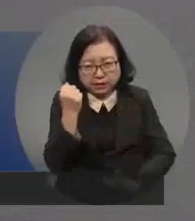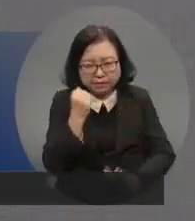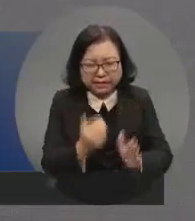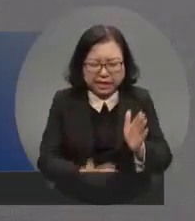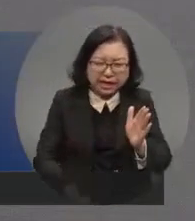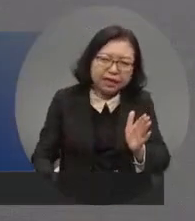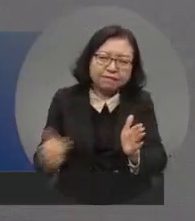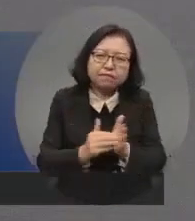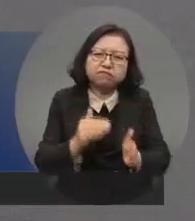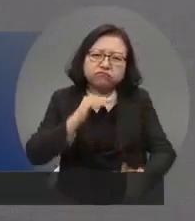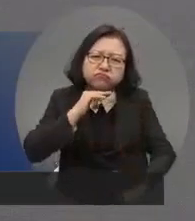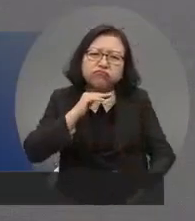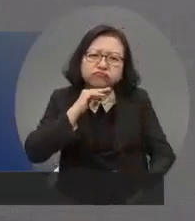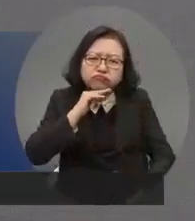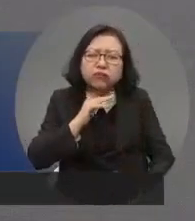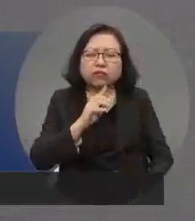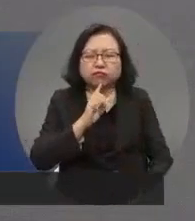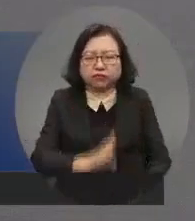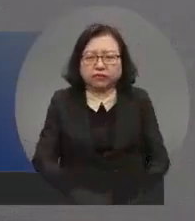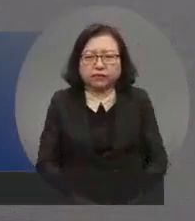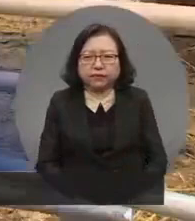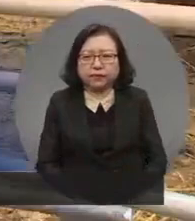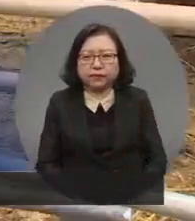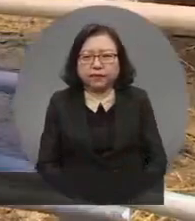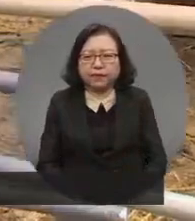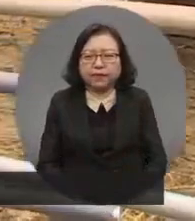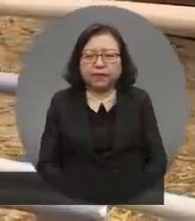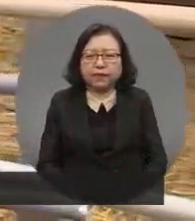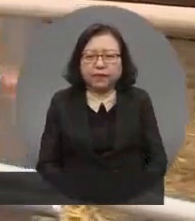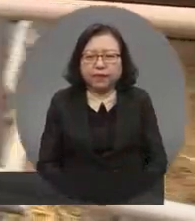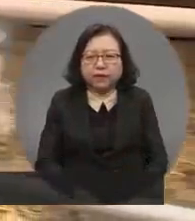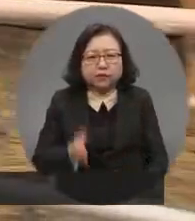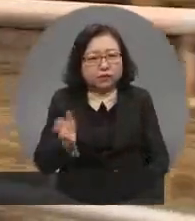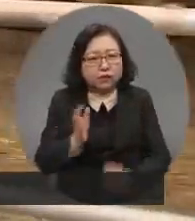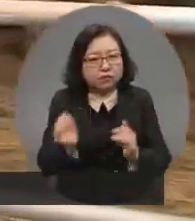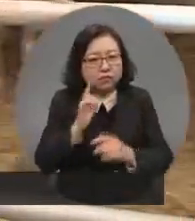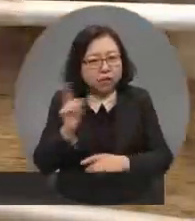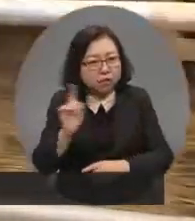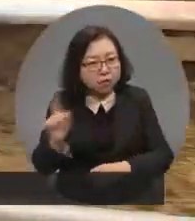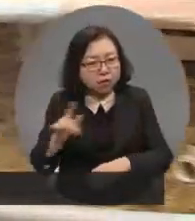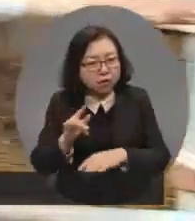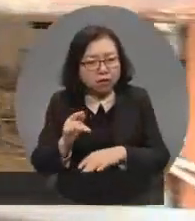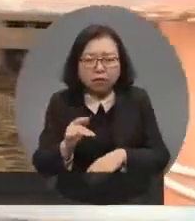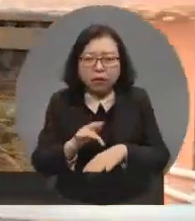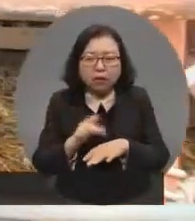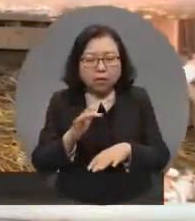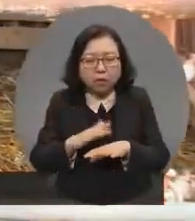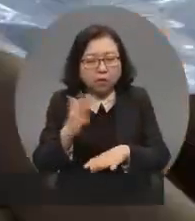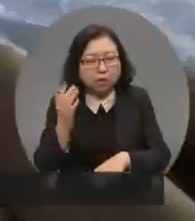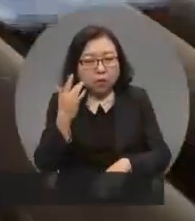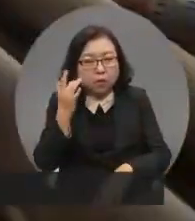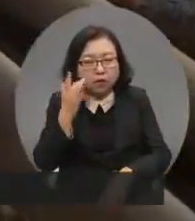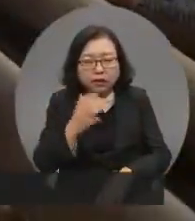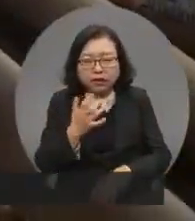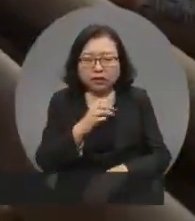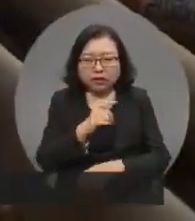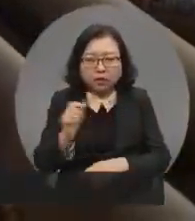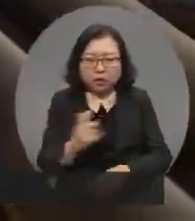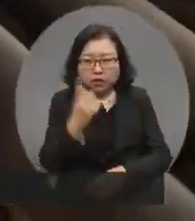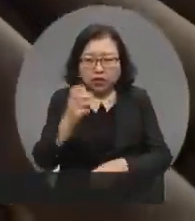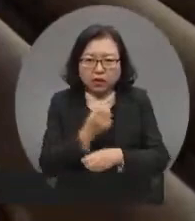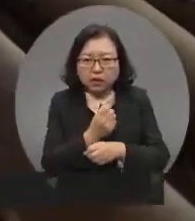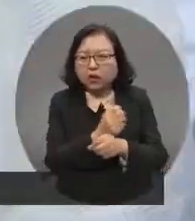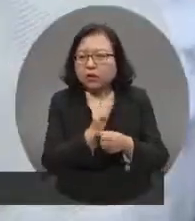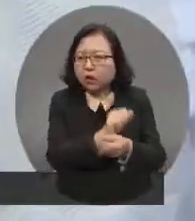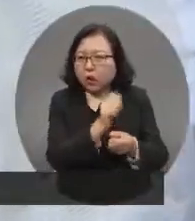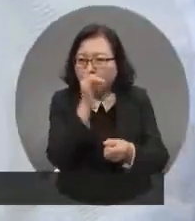게 아마 가장 큰 적이가 아닐까 생각합니다. 전문가들은 모기 등 흡열 곤충에 의해 전파되는 만큼 갑작스레